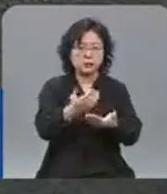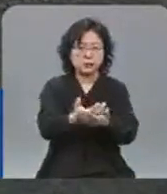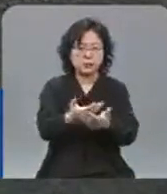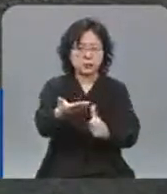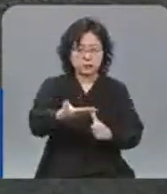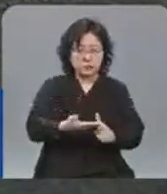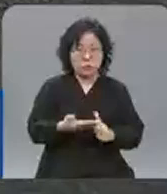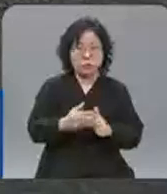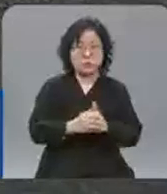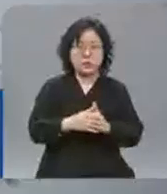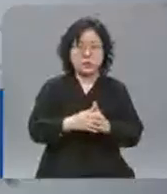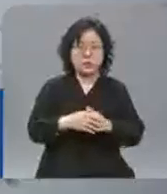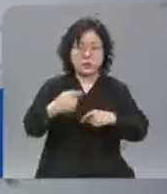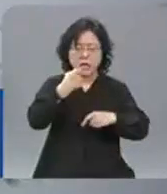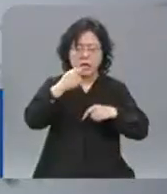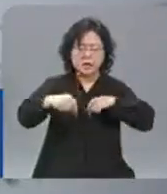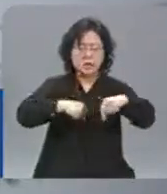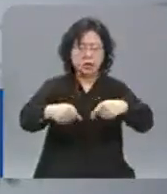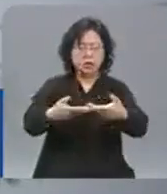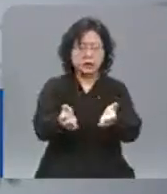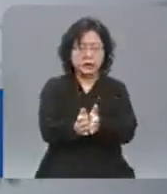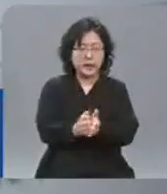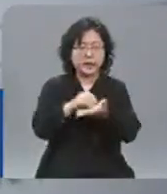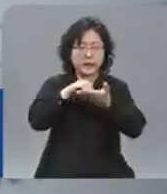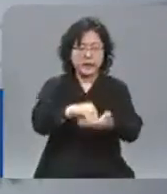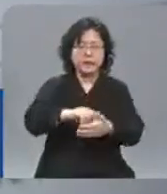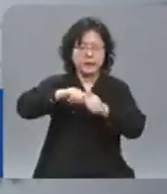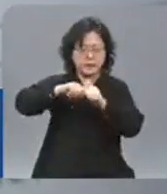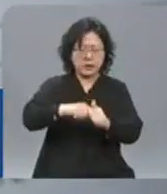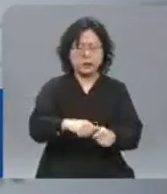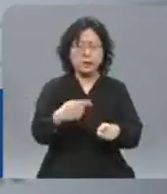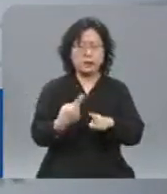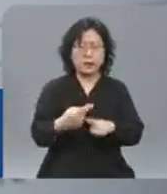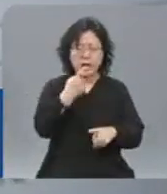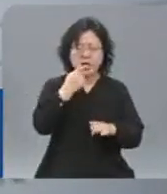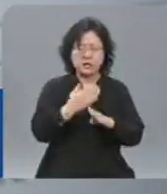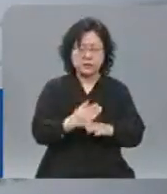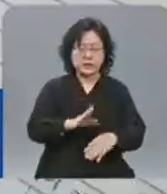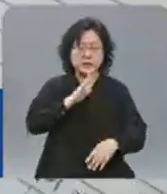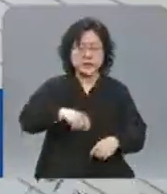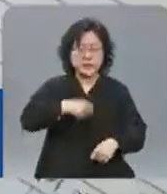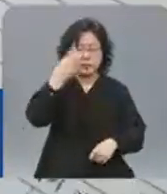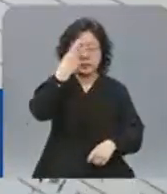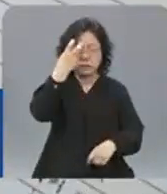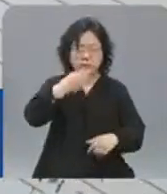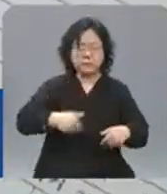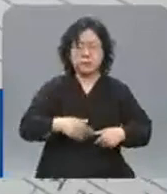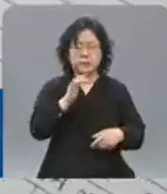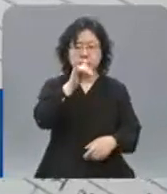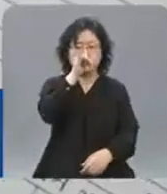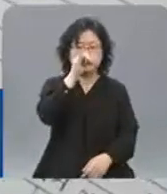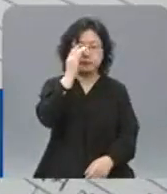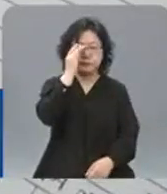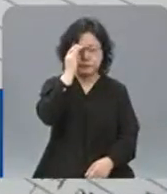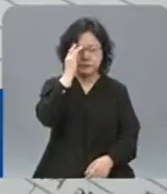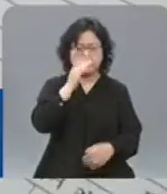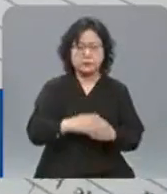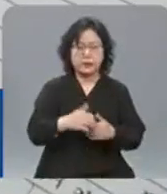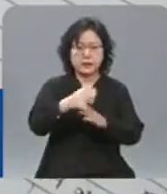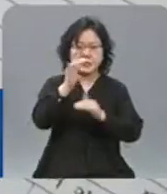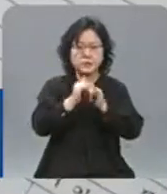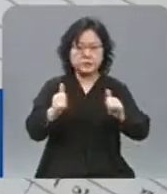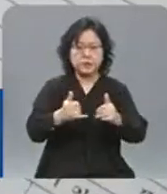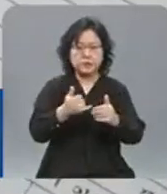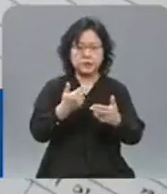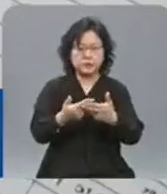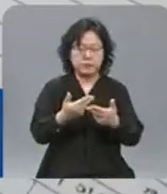한 것은 명백한 정당 가입 강요라며 민주당이 진상을 철저히 밝혀야 한다고 강조했습니다. 시민협은